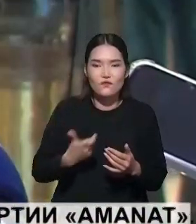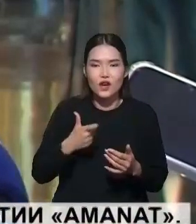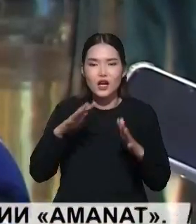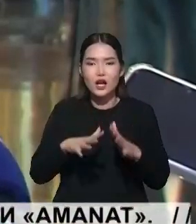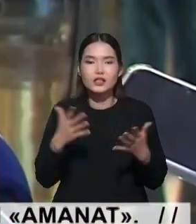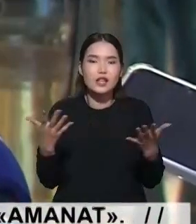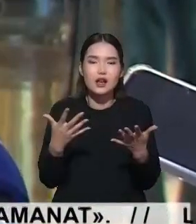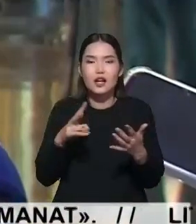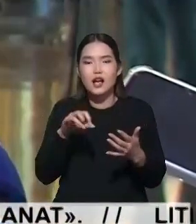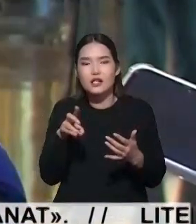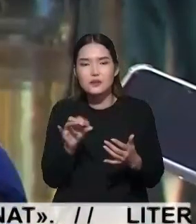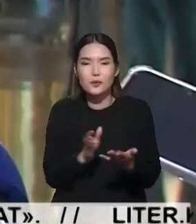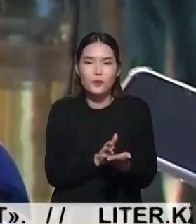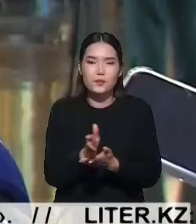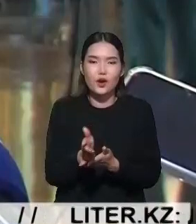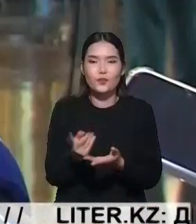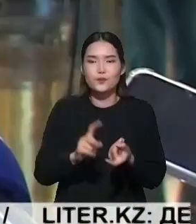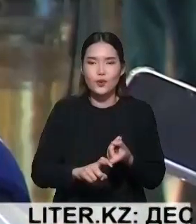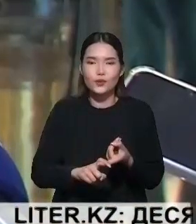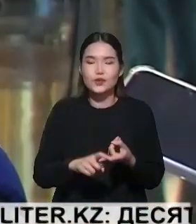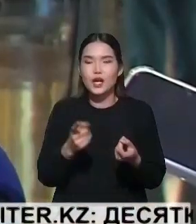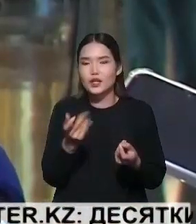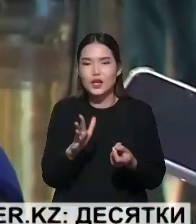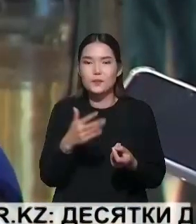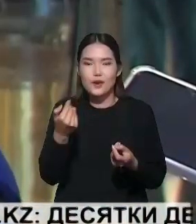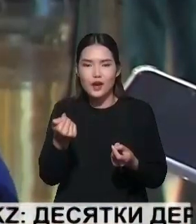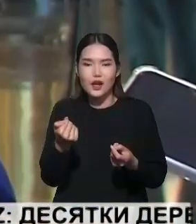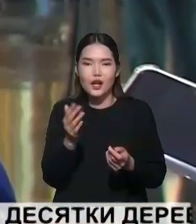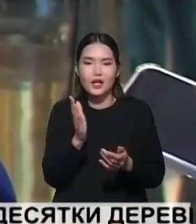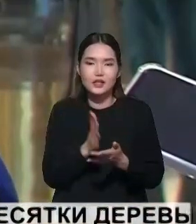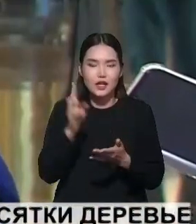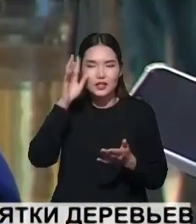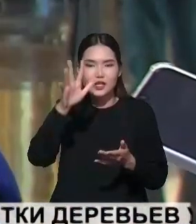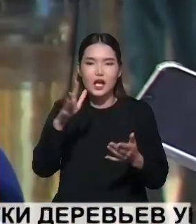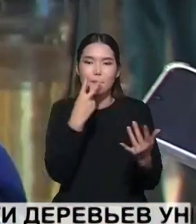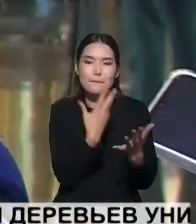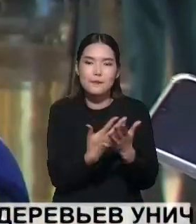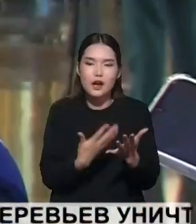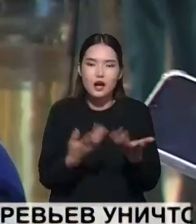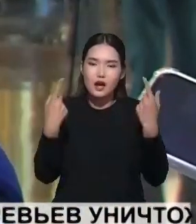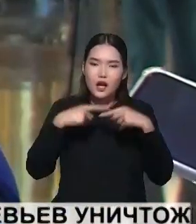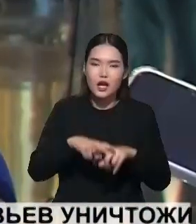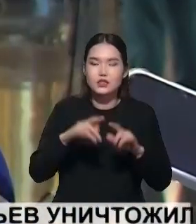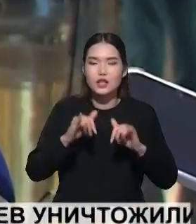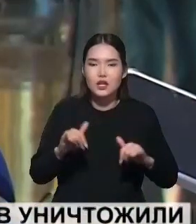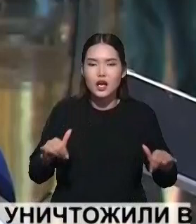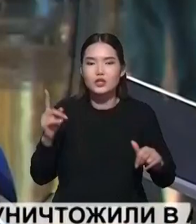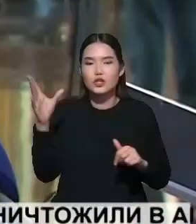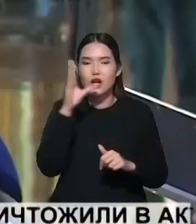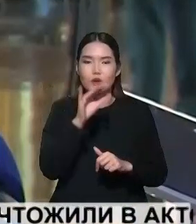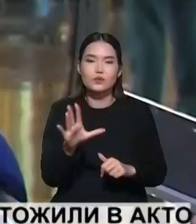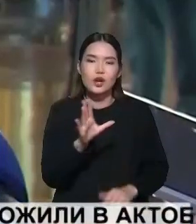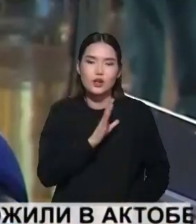виды вооружений военной техники необходимо в данный момент для принятия на вооружение, для того, чтобы обеспечить полноценную